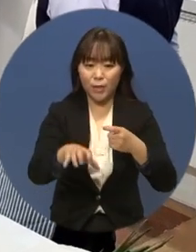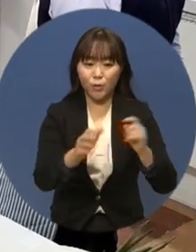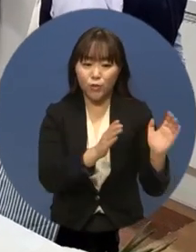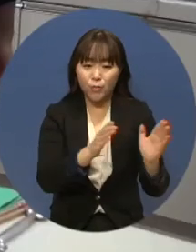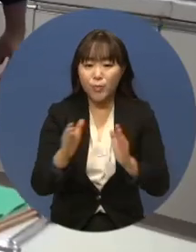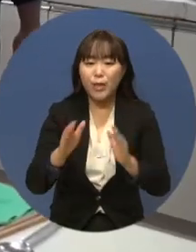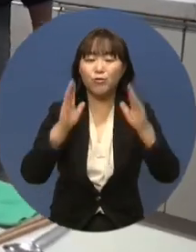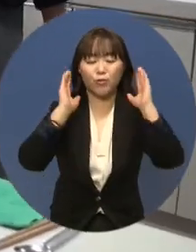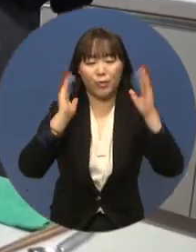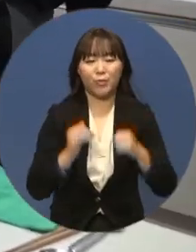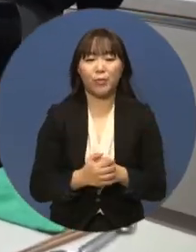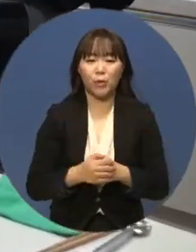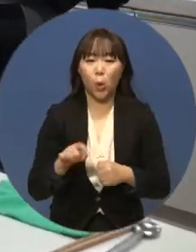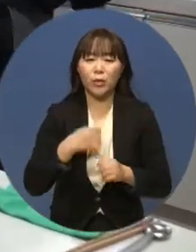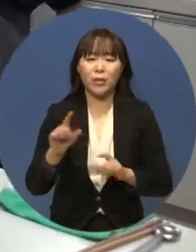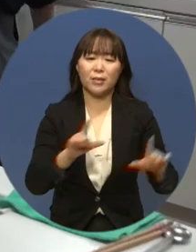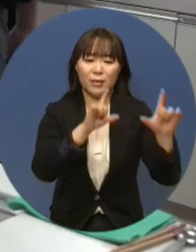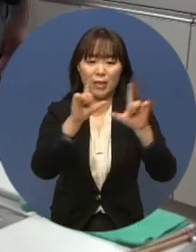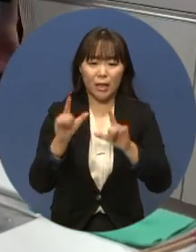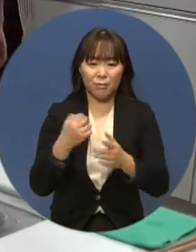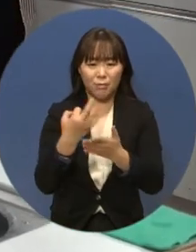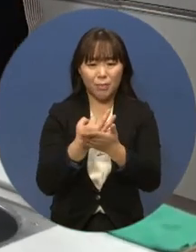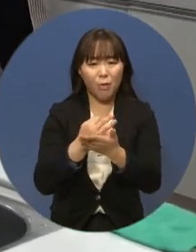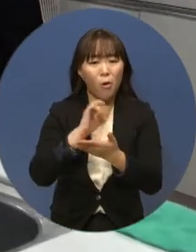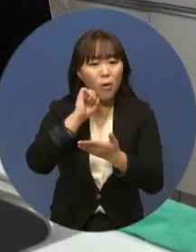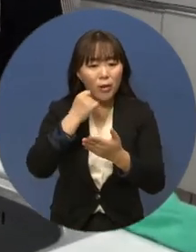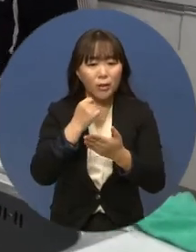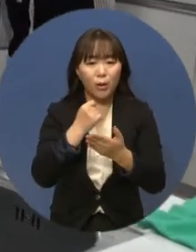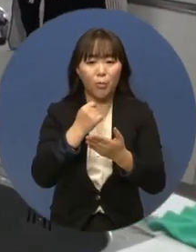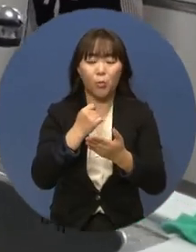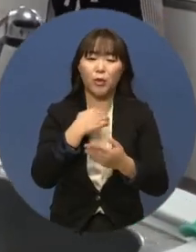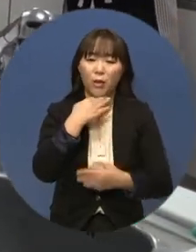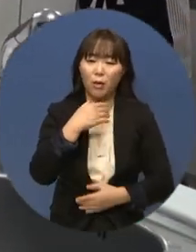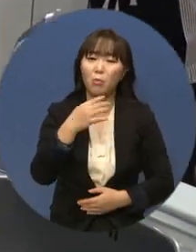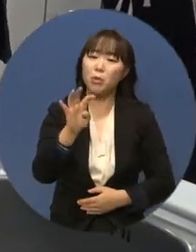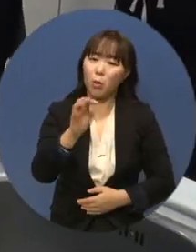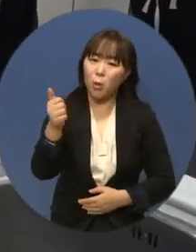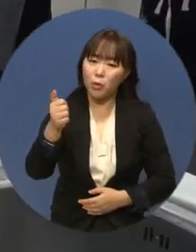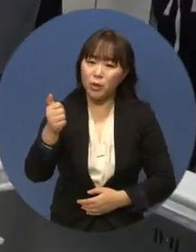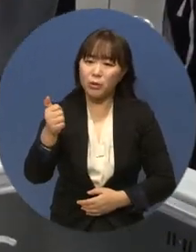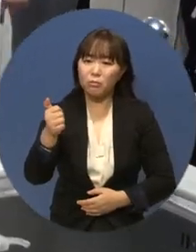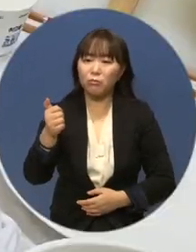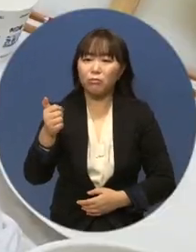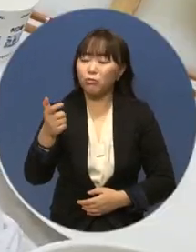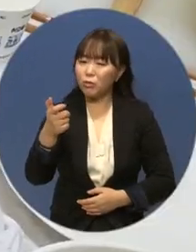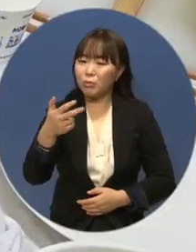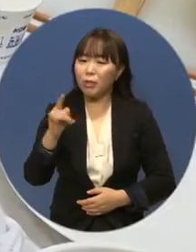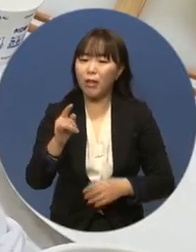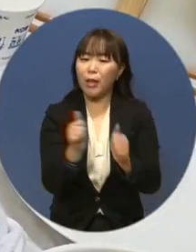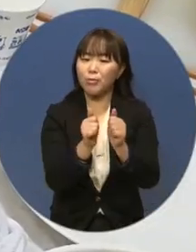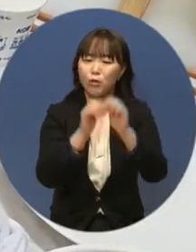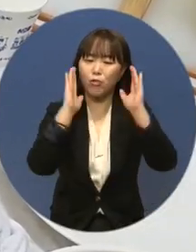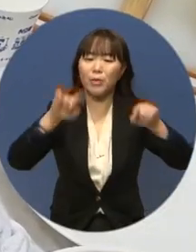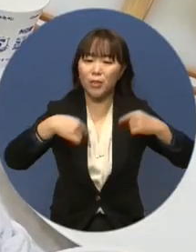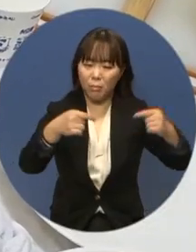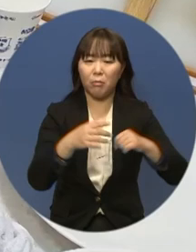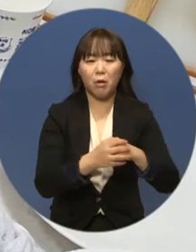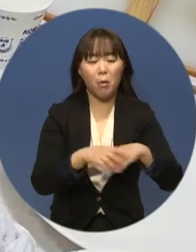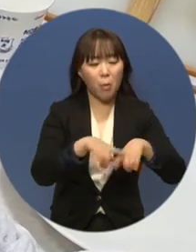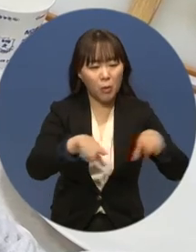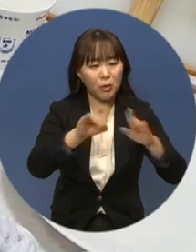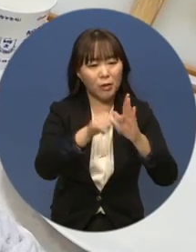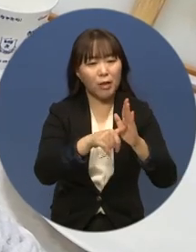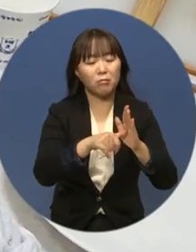현장입니다. 혼자 살고 있는 저소득 중장년 남성들이 수업에 참여했는데요. 그동안 인스턴트에